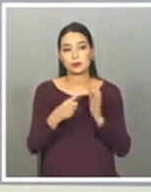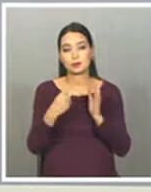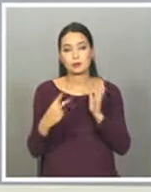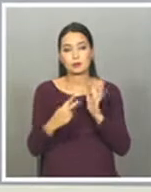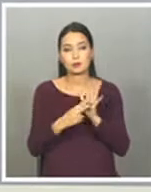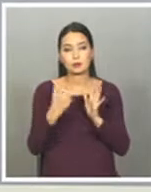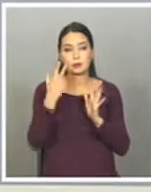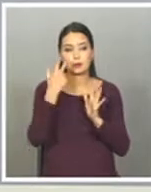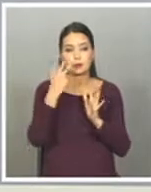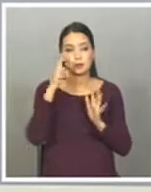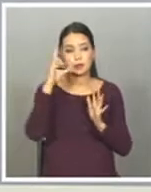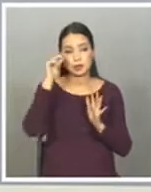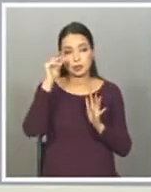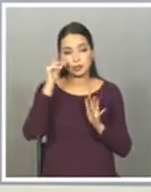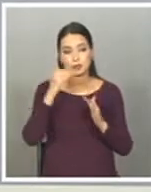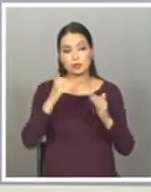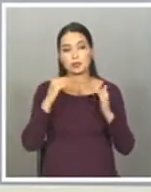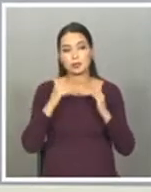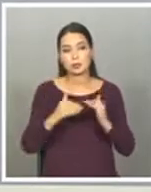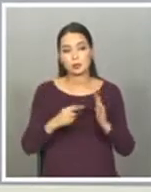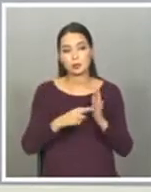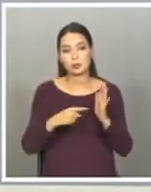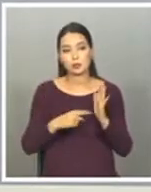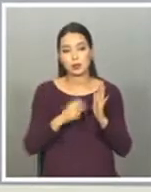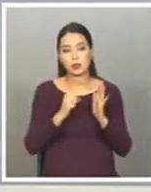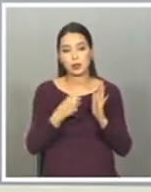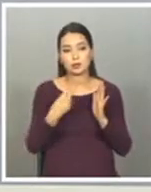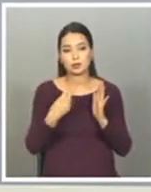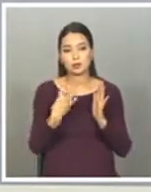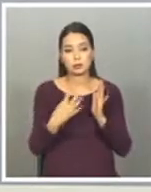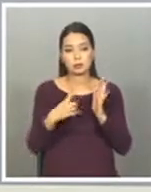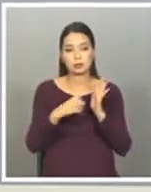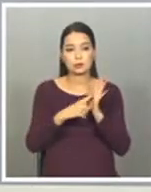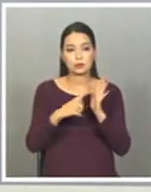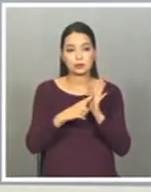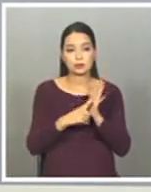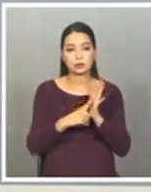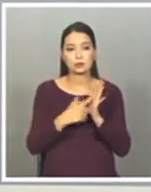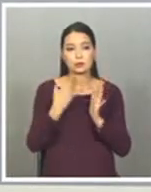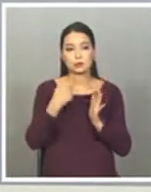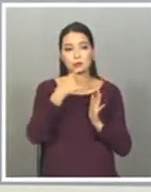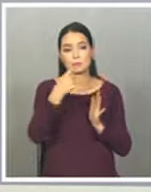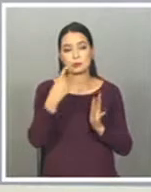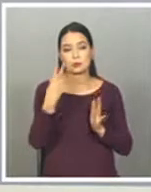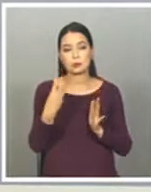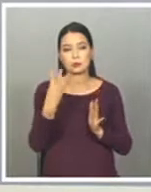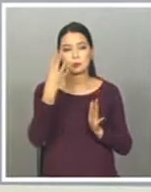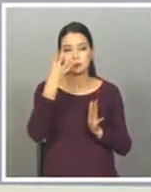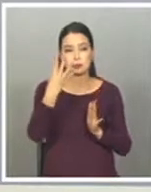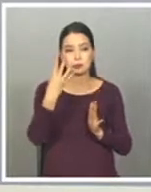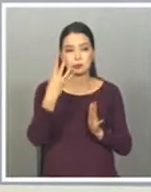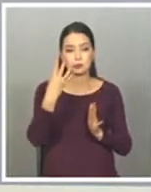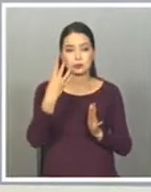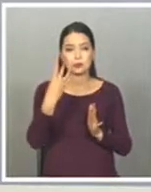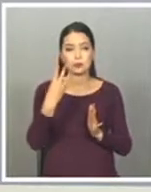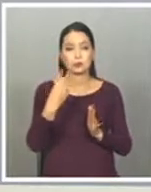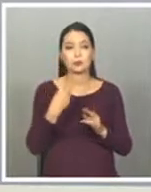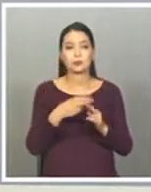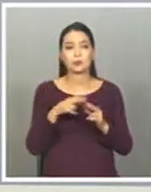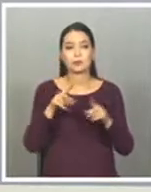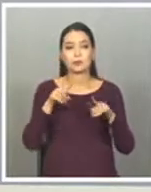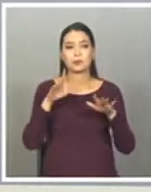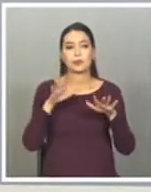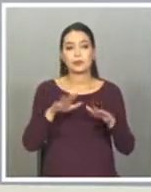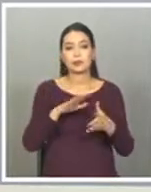3 дәрежесі бөлінген а-ның 24-ден 7 дәрежесінің минус 3-ден 4 дәрежесі. Мұндағы а деп